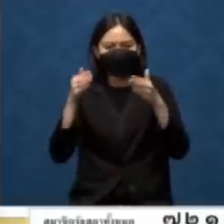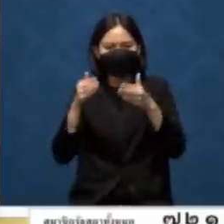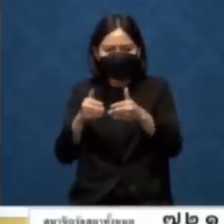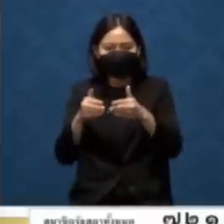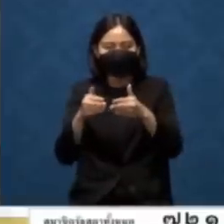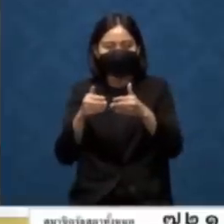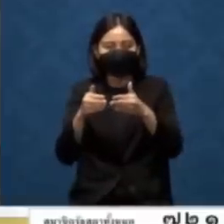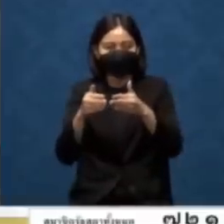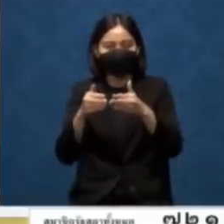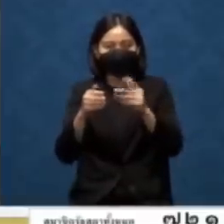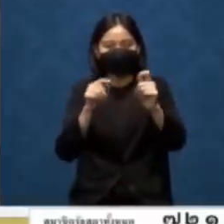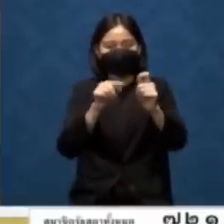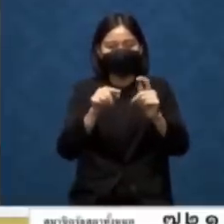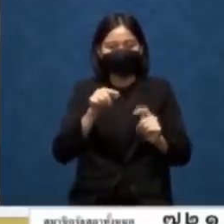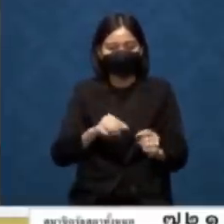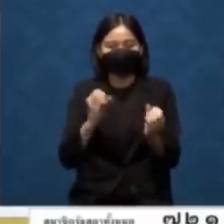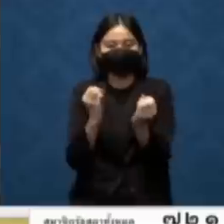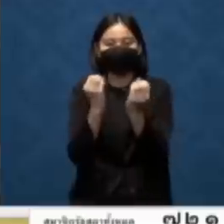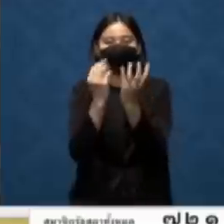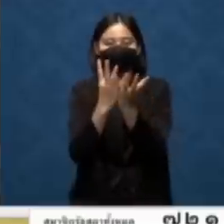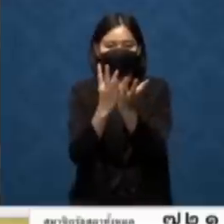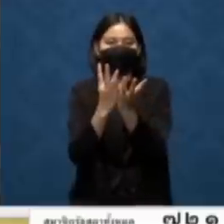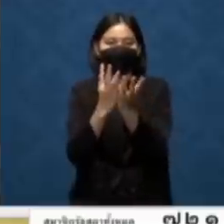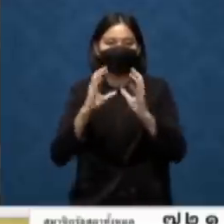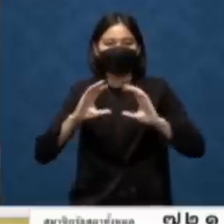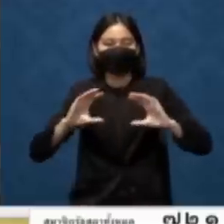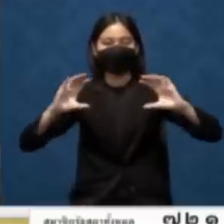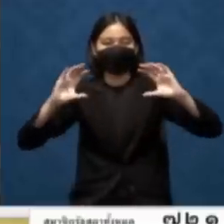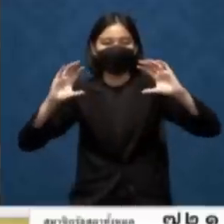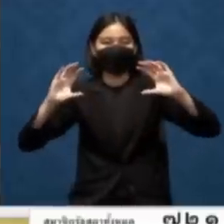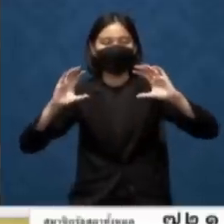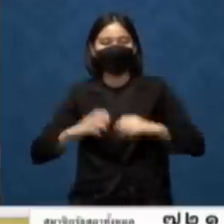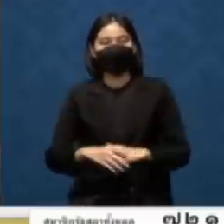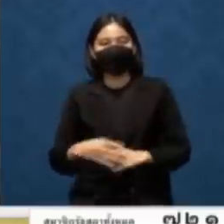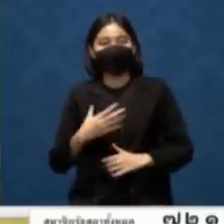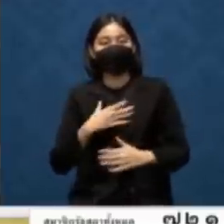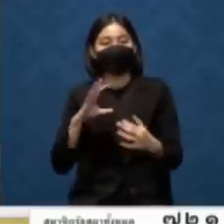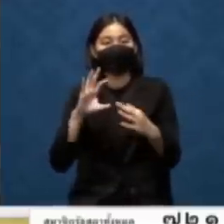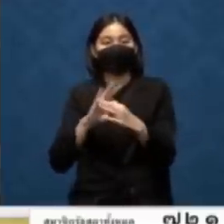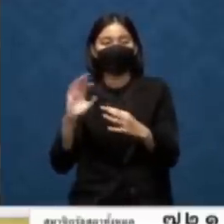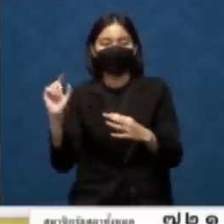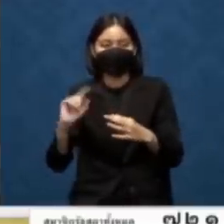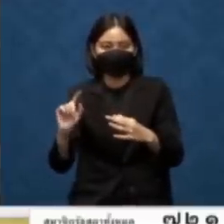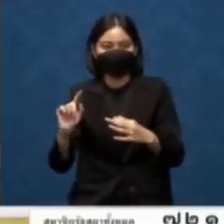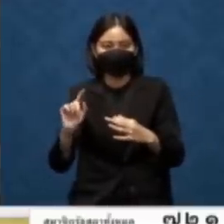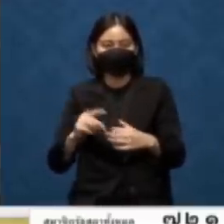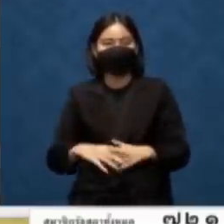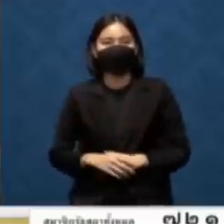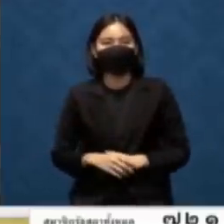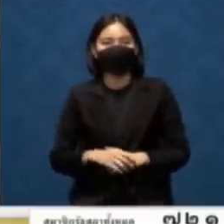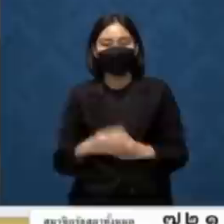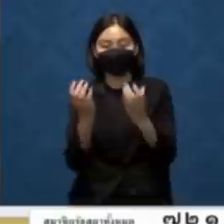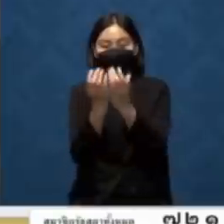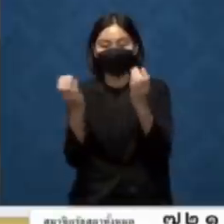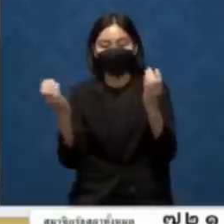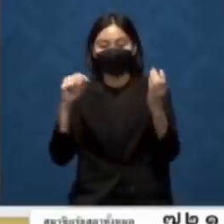ภมพ่างจากกะทบรแบขรฐท่ไม่ตองกงวนครับยัไมนับรวมว่าเราก็ล็อกเอาไ้แล้ววาการแ้ขายร